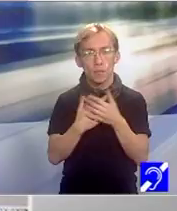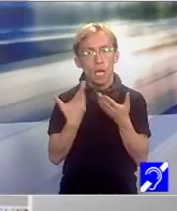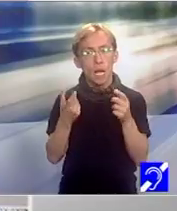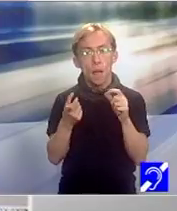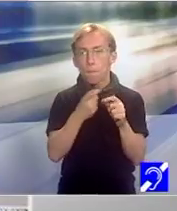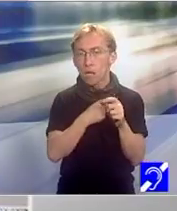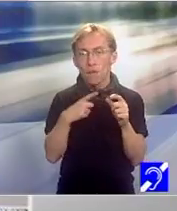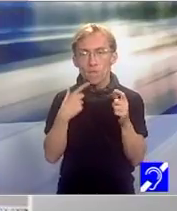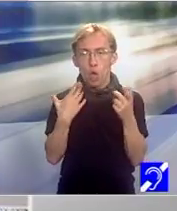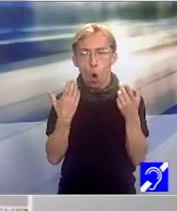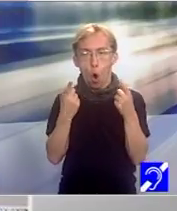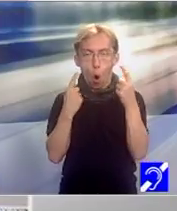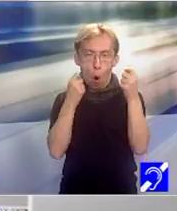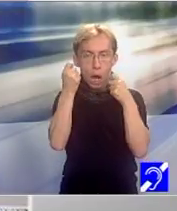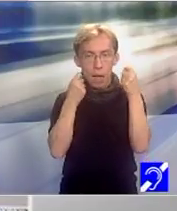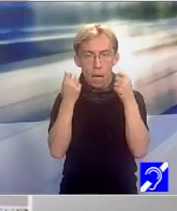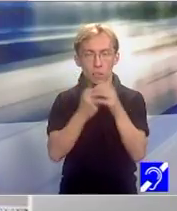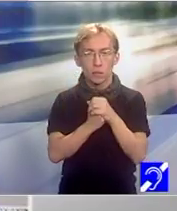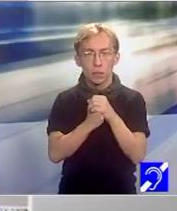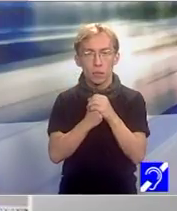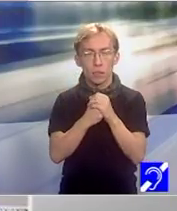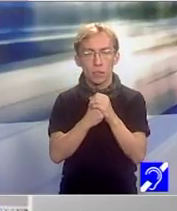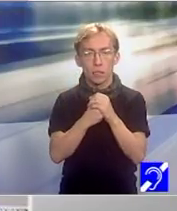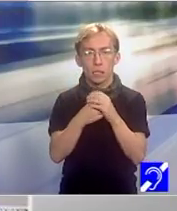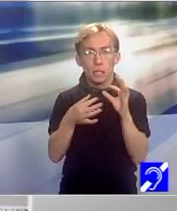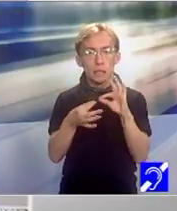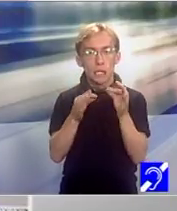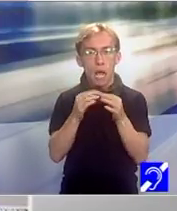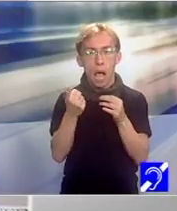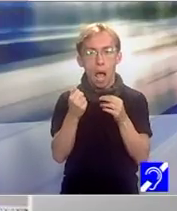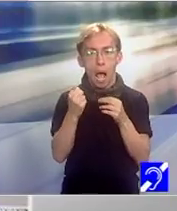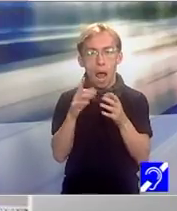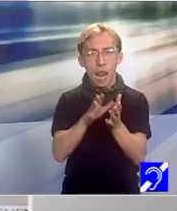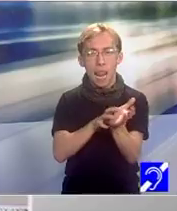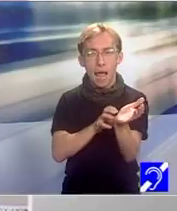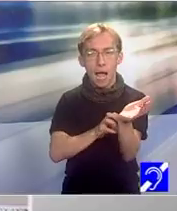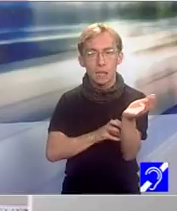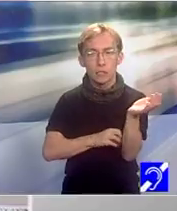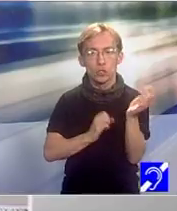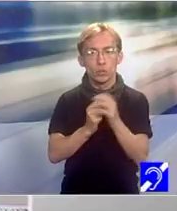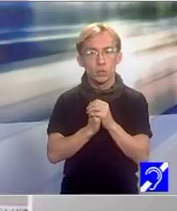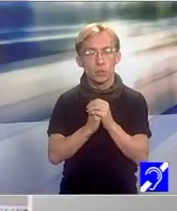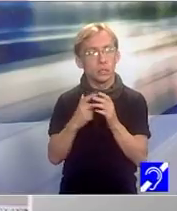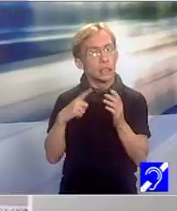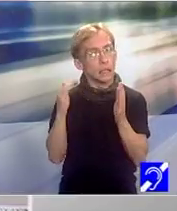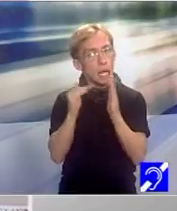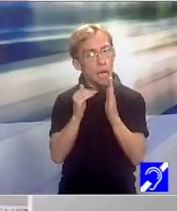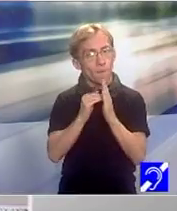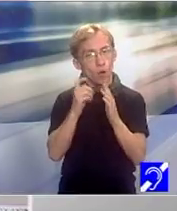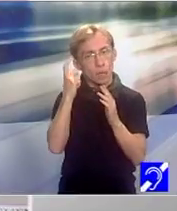reacție de tip pseudoalergic. Și atunci se exclude. Nu este nevoie de psihiatru, este nevoie de